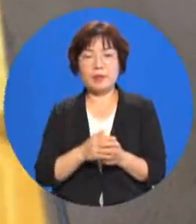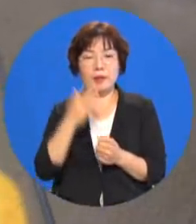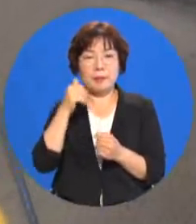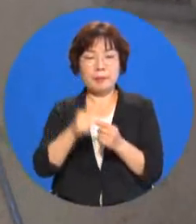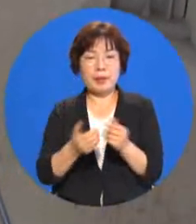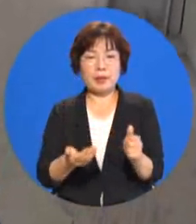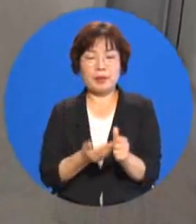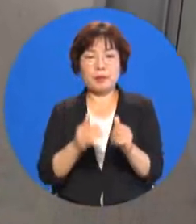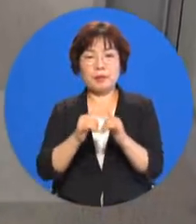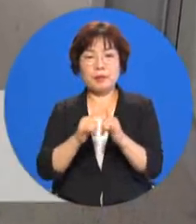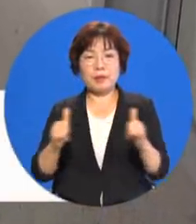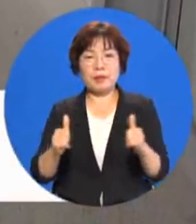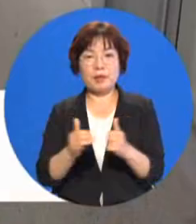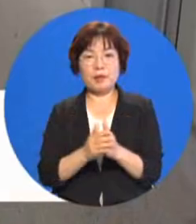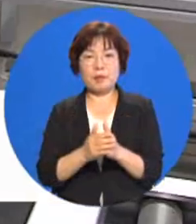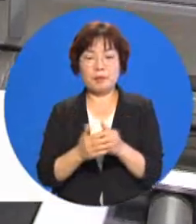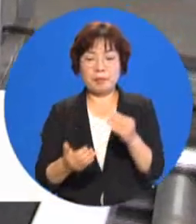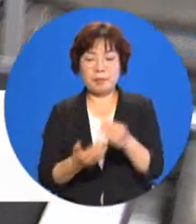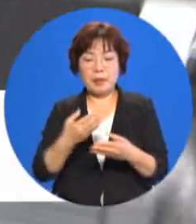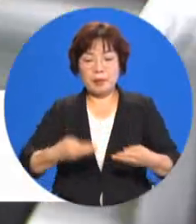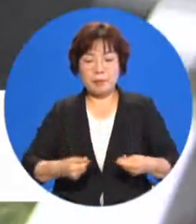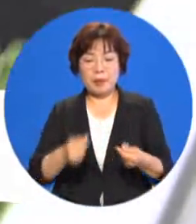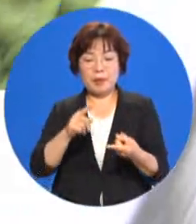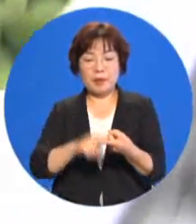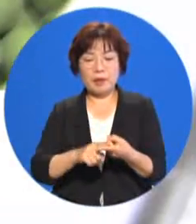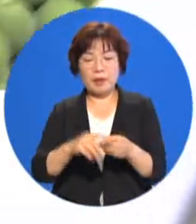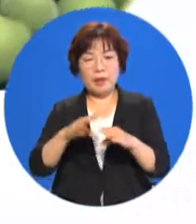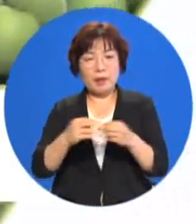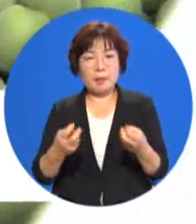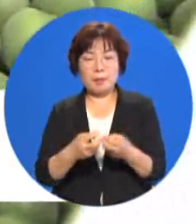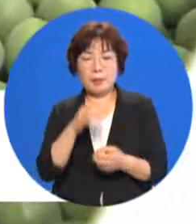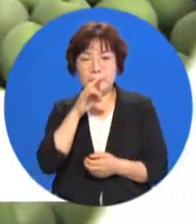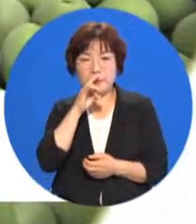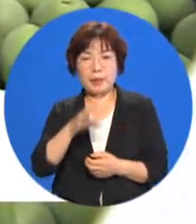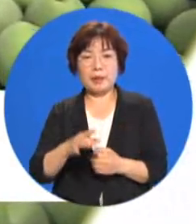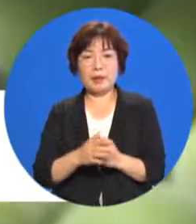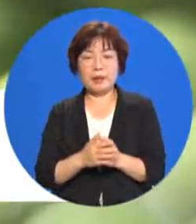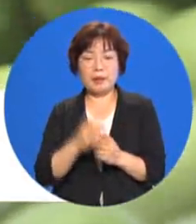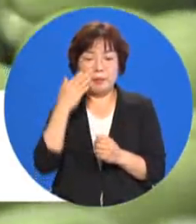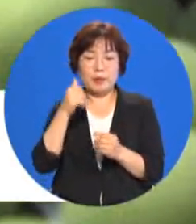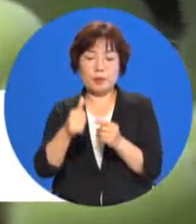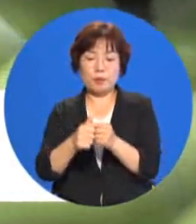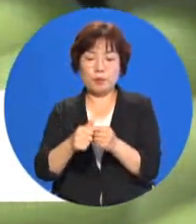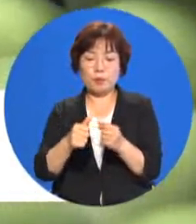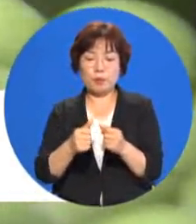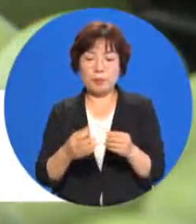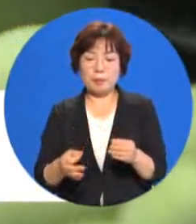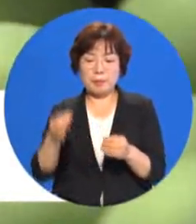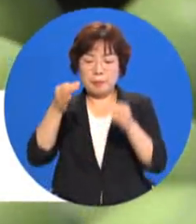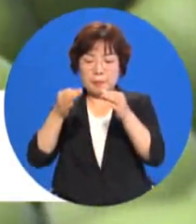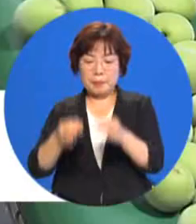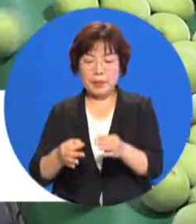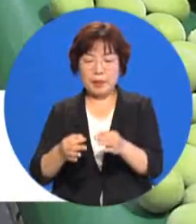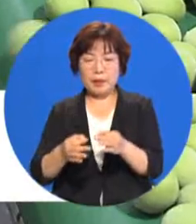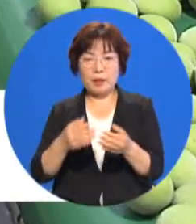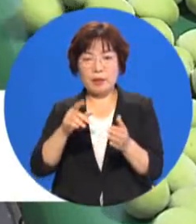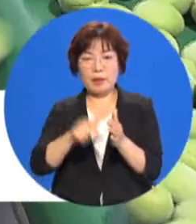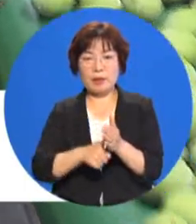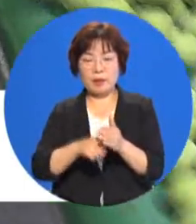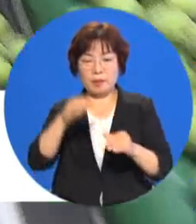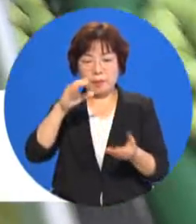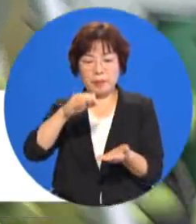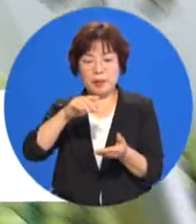재배 농민들은 이 같은 산지 폐기가 근본적인 대안이 될 수 없다며 매실 가격이 일정 수준 이하로 하락할 경우